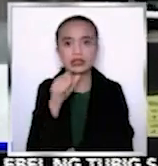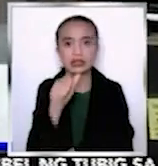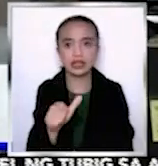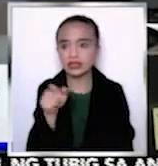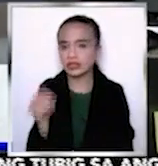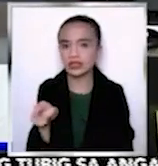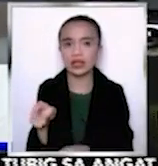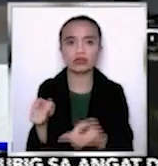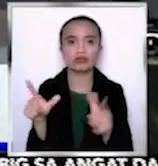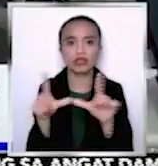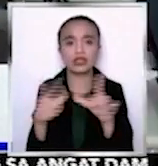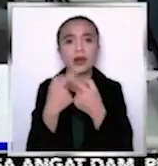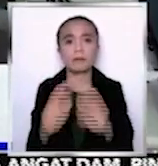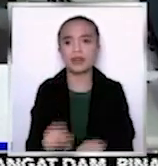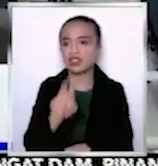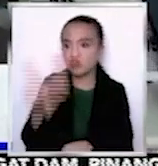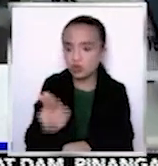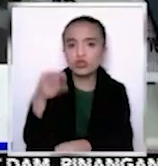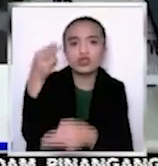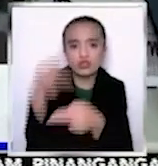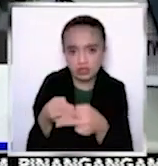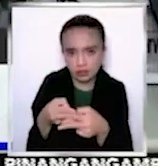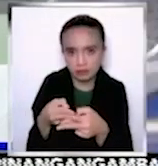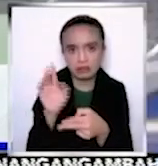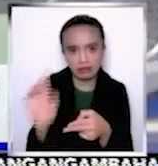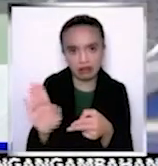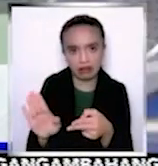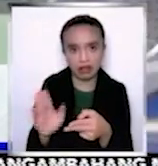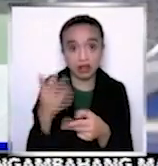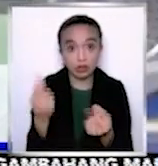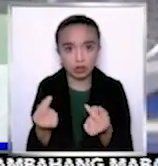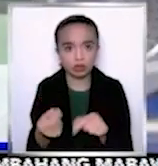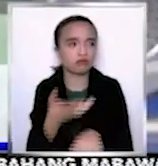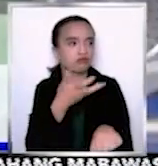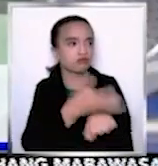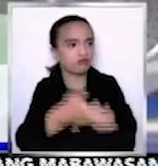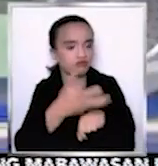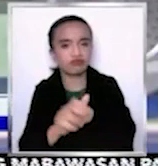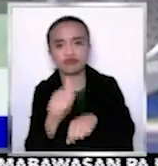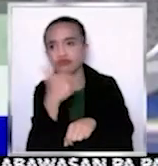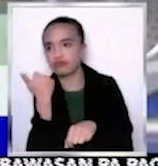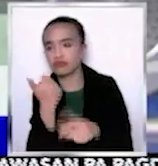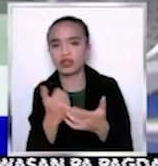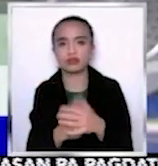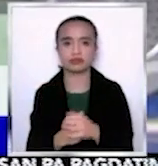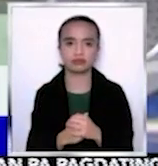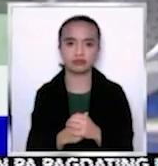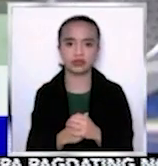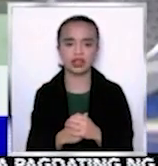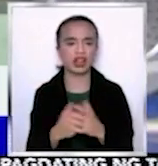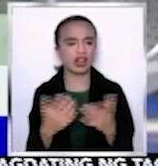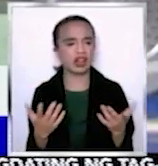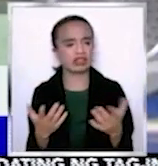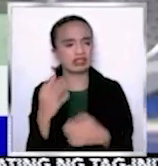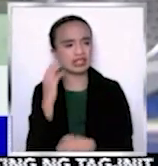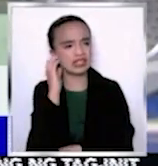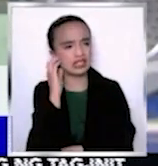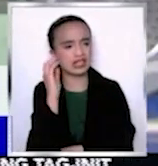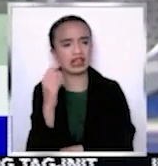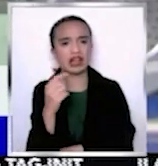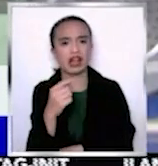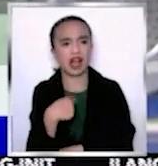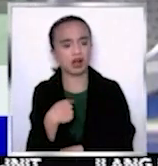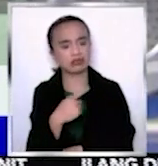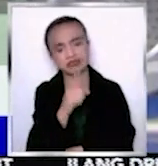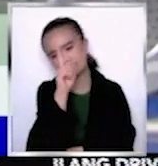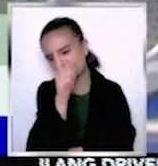pangalan daw niya ang ginamit ng fixer para makapambiktima ng iba. Kasi... Siyempre, nainis po. Kaya nga